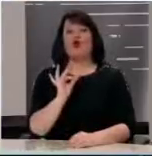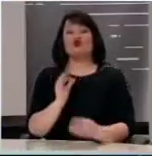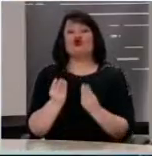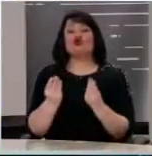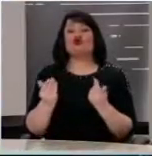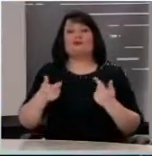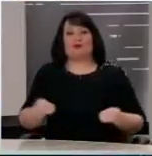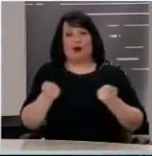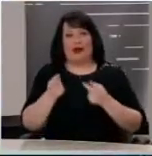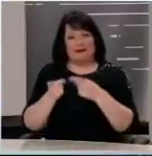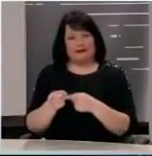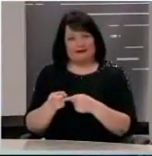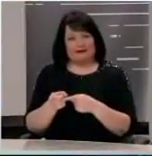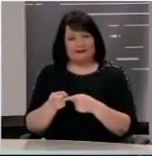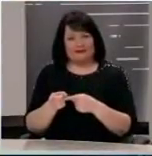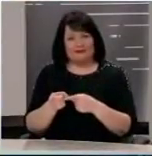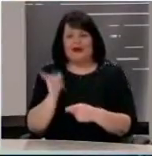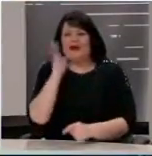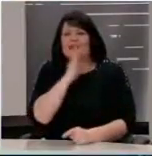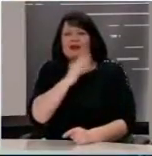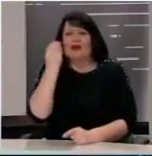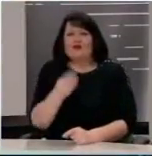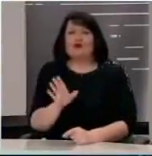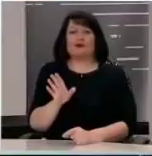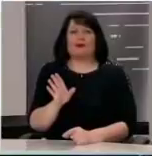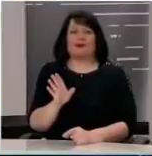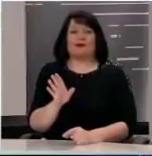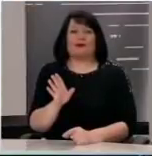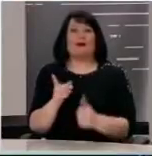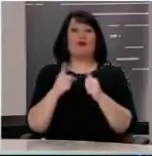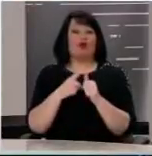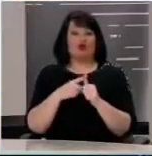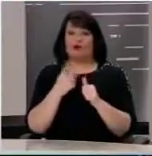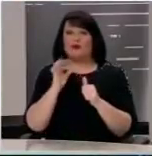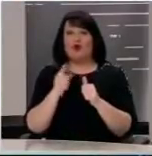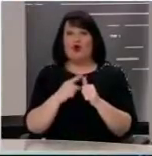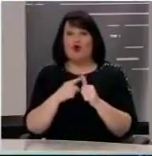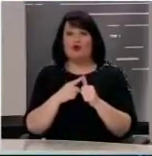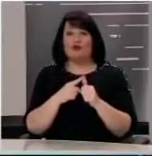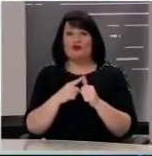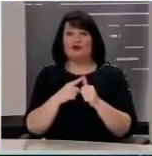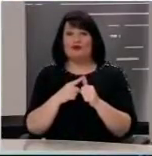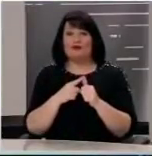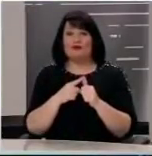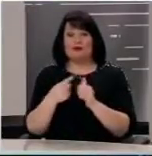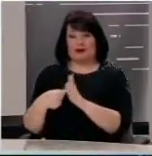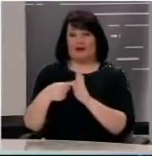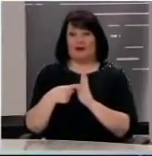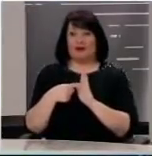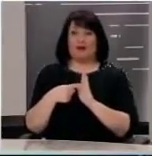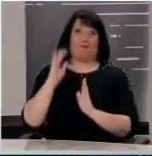τακτική εκτίθεστε περισσότερο. Πρώτον, γιατί παριστάνετε στο ελληνικό λαό τους